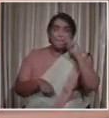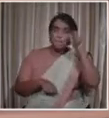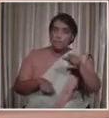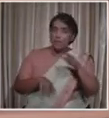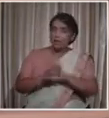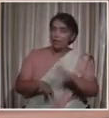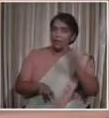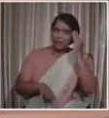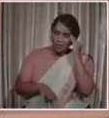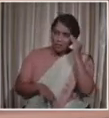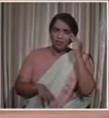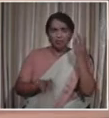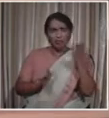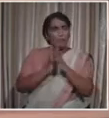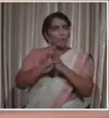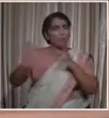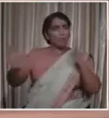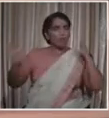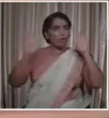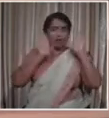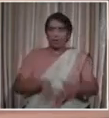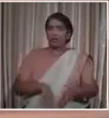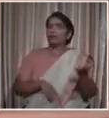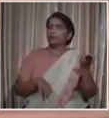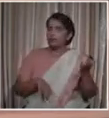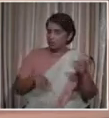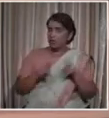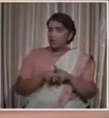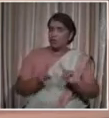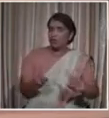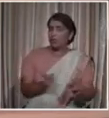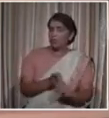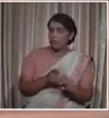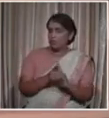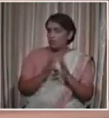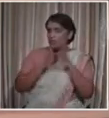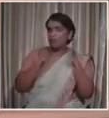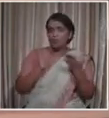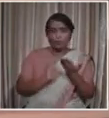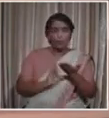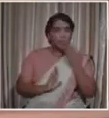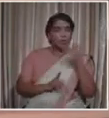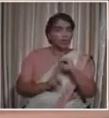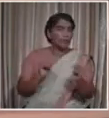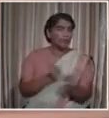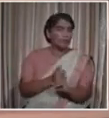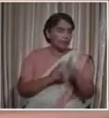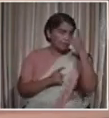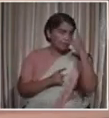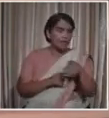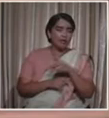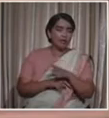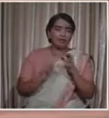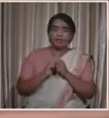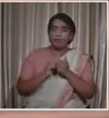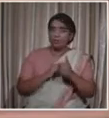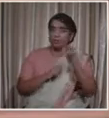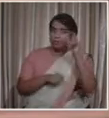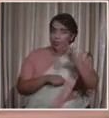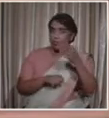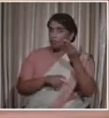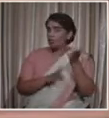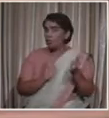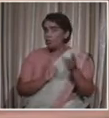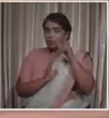வரிசையிலே காத்திருக்கிறார்கள். இதனால் ஒரு வன்முறை ஒன்று உருவாகிறது. ஆனால் அந்த வன்முறையிலே ஈடுபடுகின்ற சிலரை அவதானித்து பார்க்கிற பொழுது பலர்